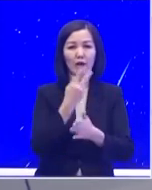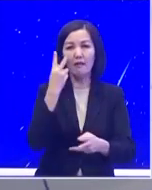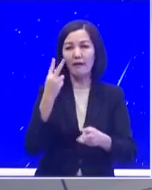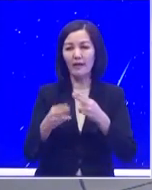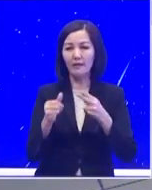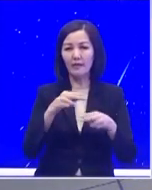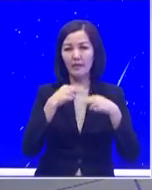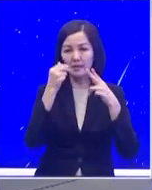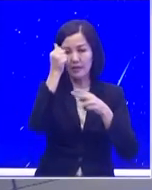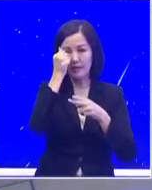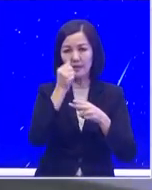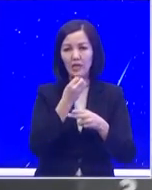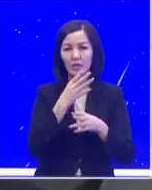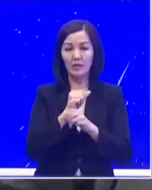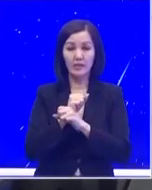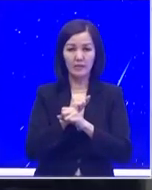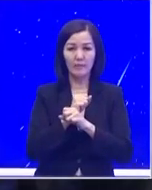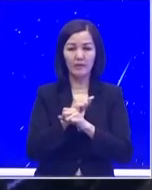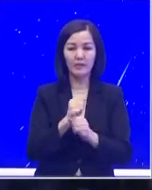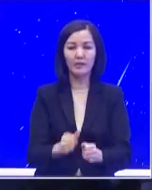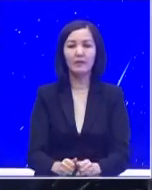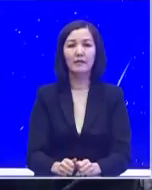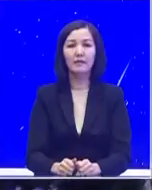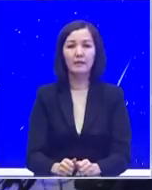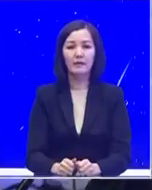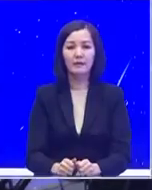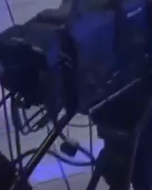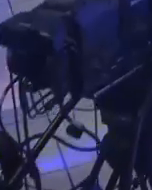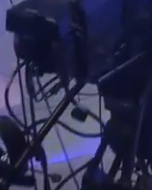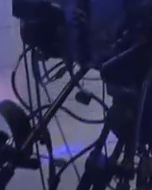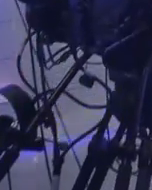келіп түскен ақпараттар легі осындай. Назарларыңызға рахмет. Келесі эфирде жүздескенше аман сау болыңыздар.